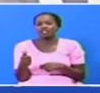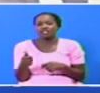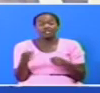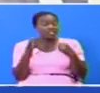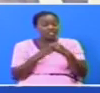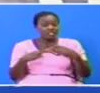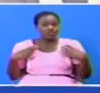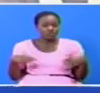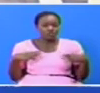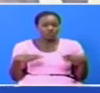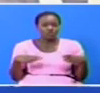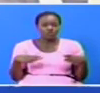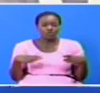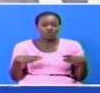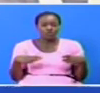people